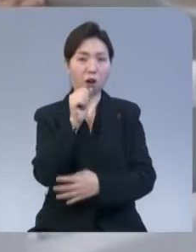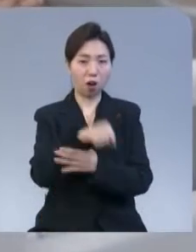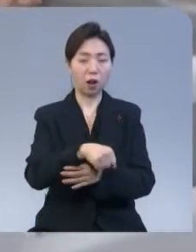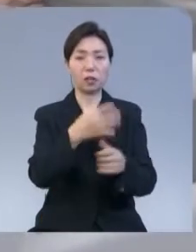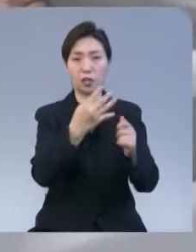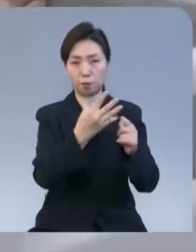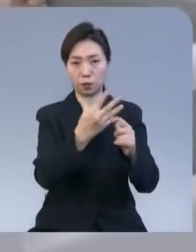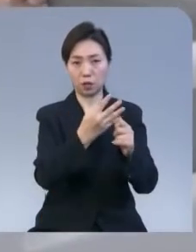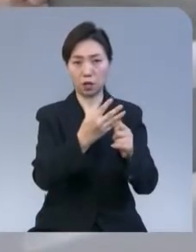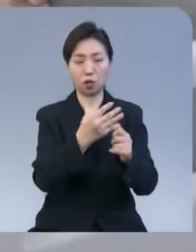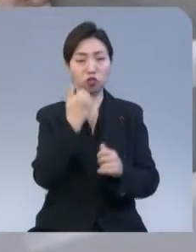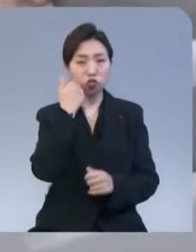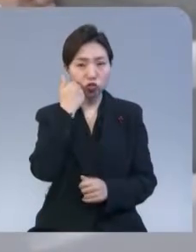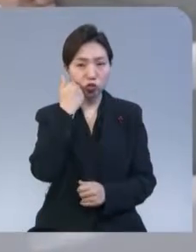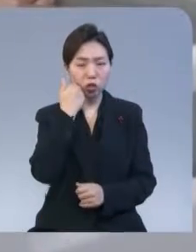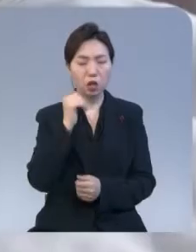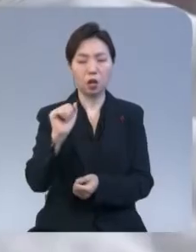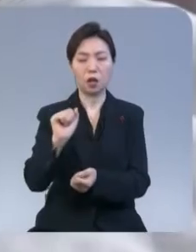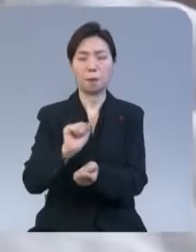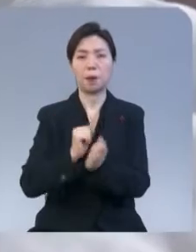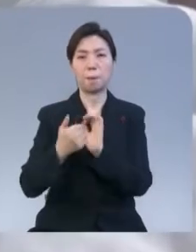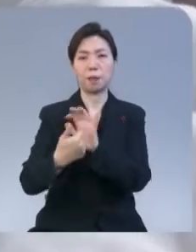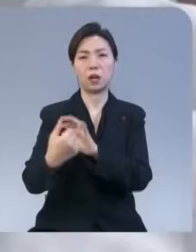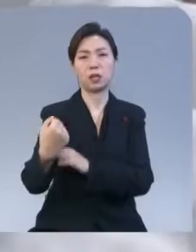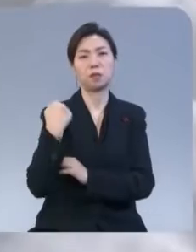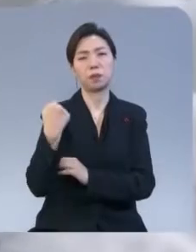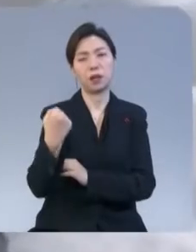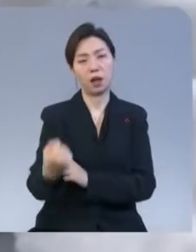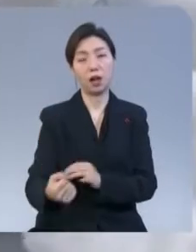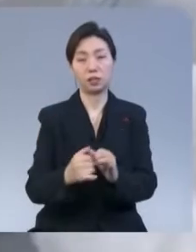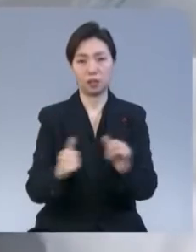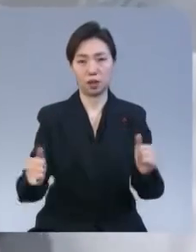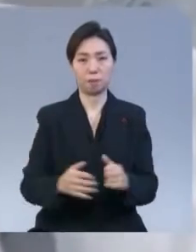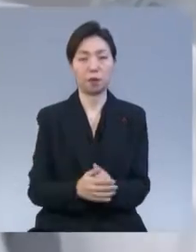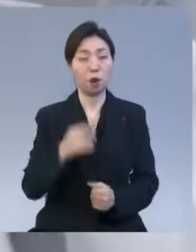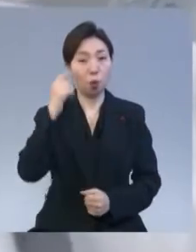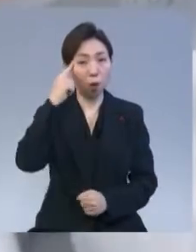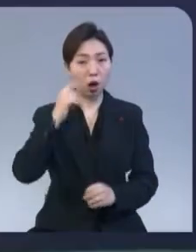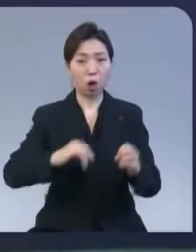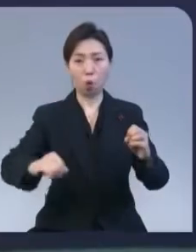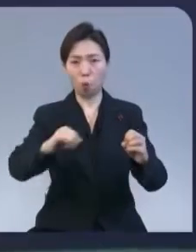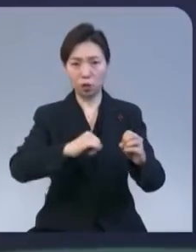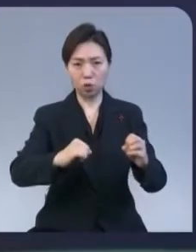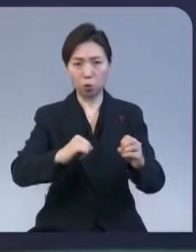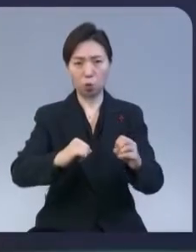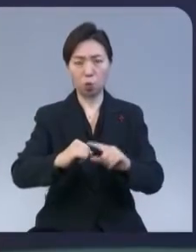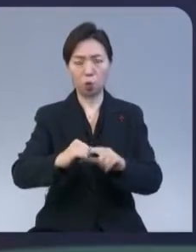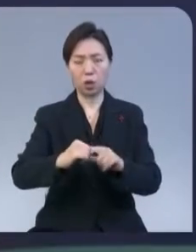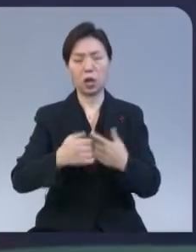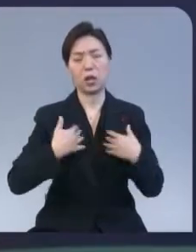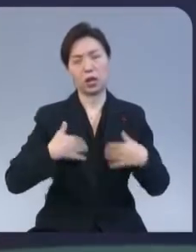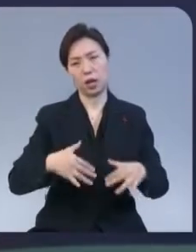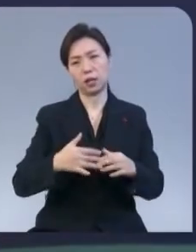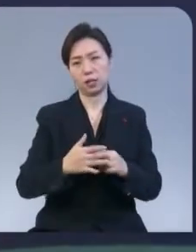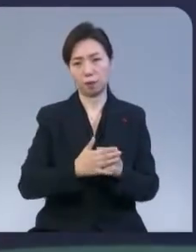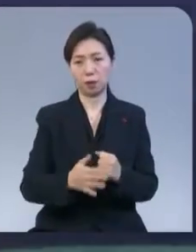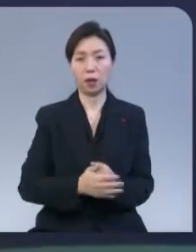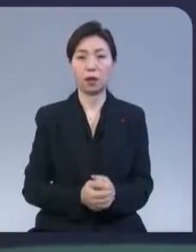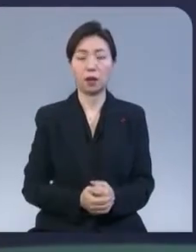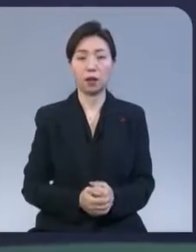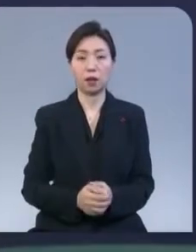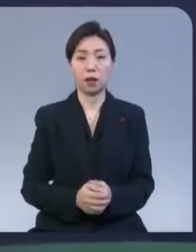면역 저하 환자들은 오미크론 변이에 더 취약하다는 게 승인 이유입니다. 이 앞서 지난 21일 이스라엘